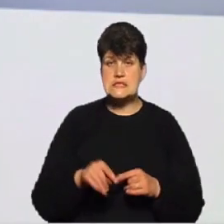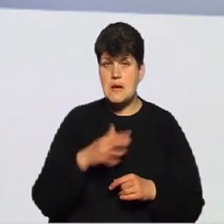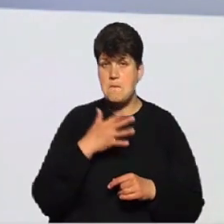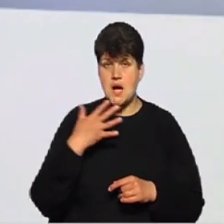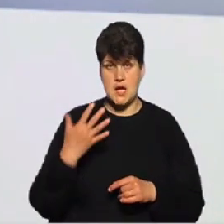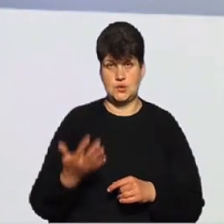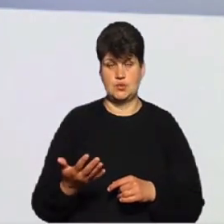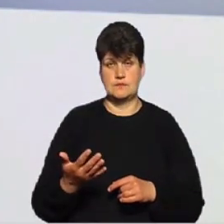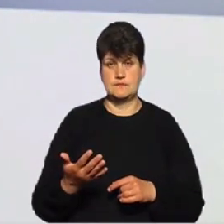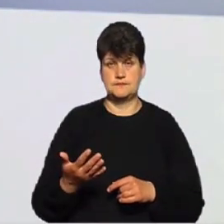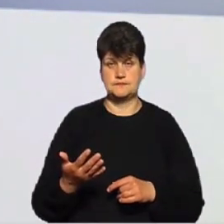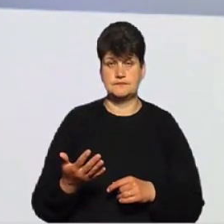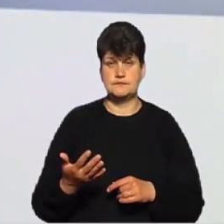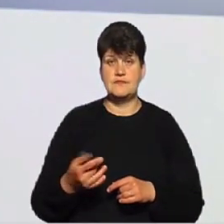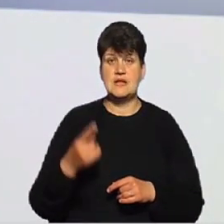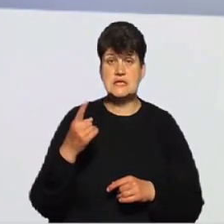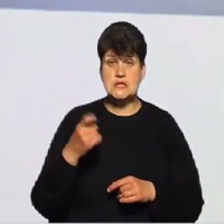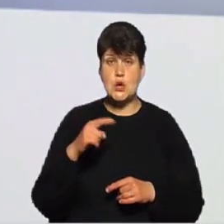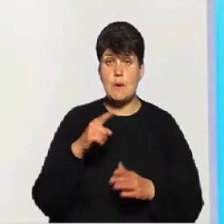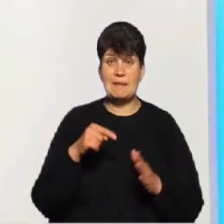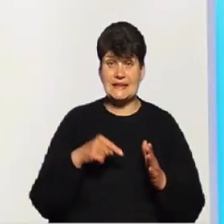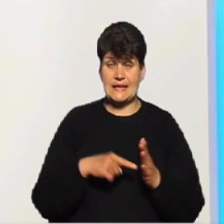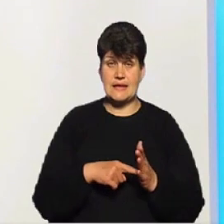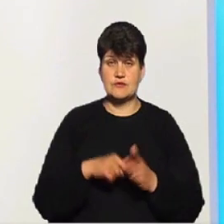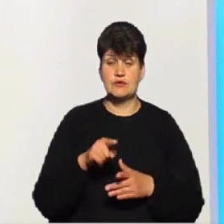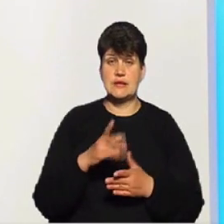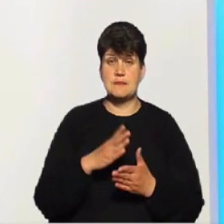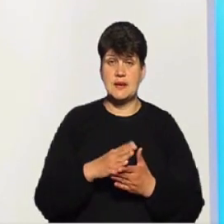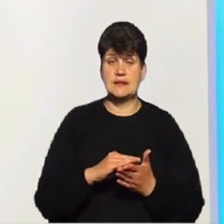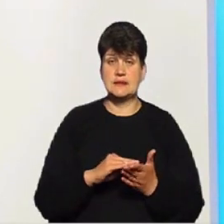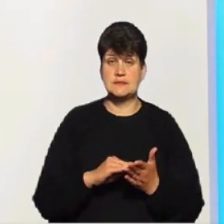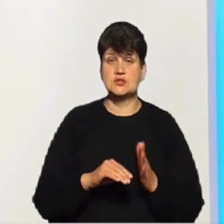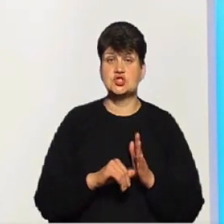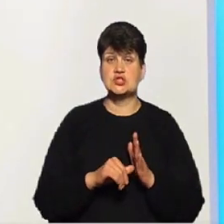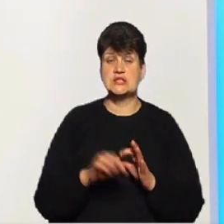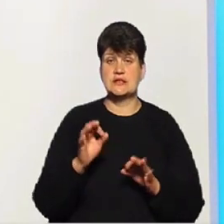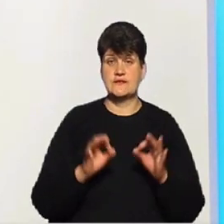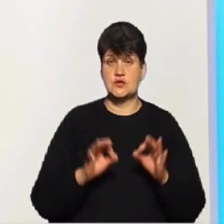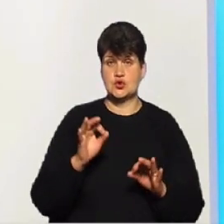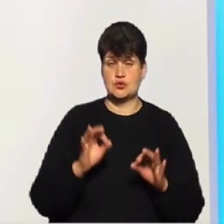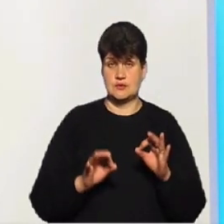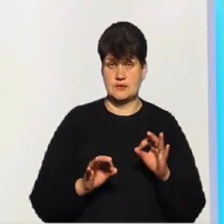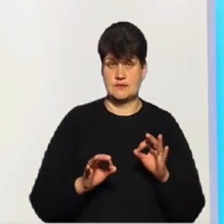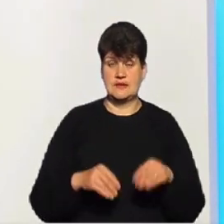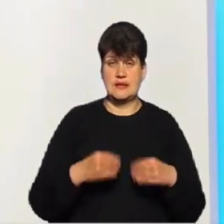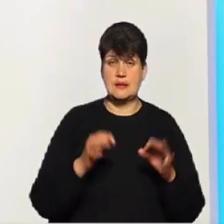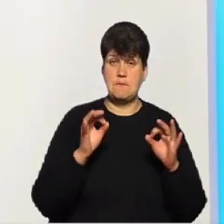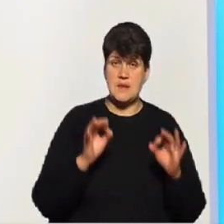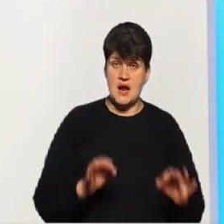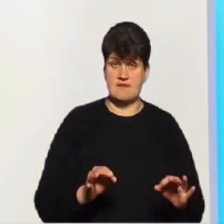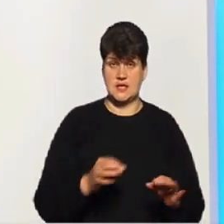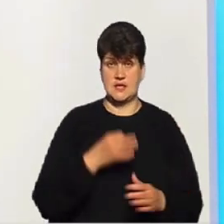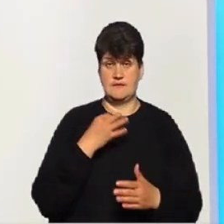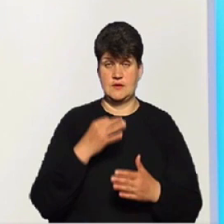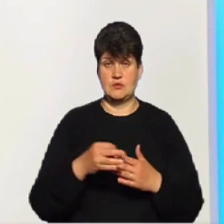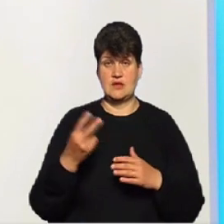багато. Із 100 питань вони мали набрати 60%, тобто на 60 питань дати правильні відповіді. Угу.